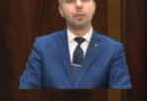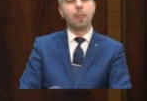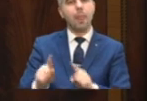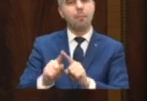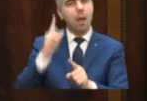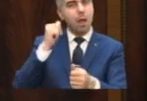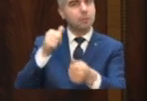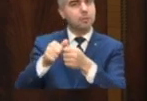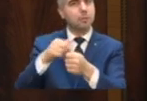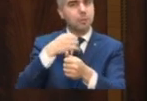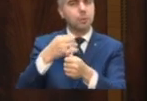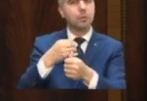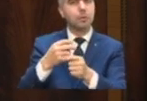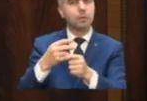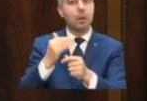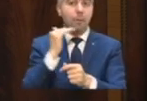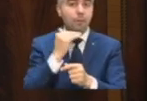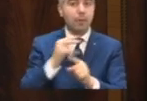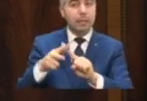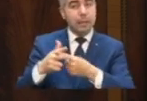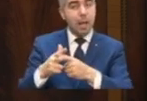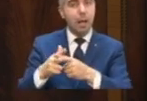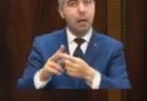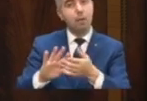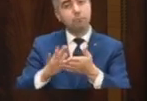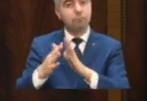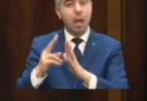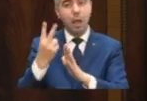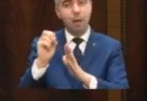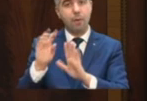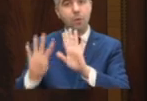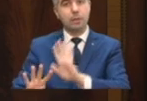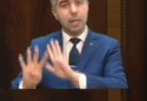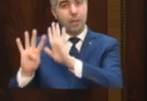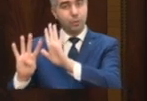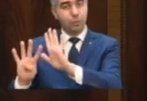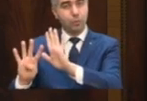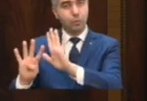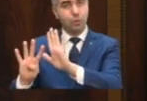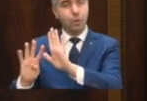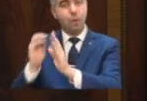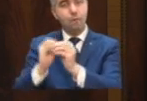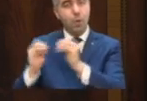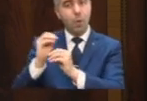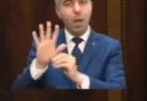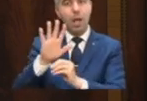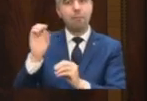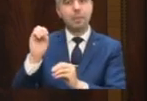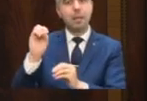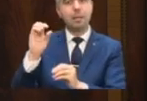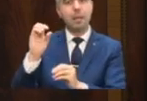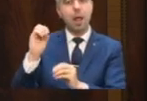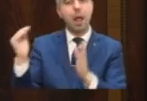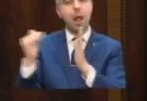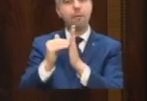التذكير التسريع الصناعي تجاوزنا في 2019 كيف كتعرفوا 500,000 منصب شغل،